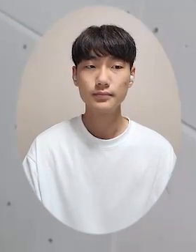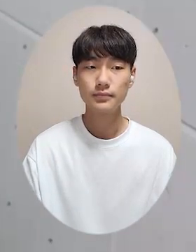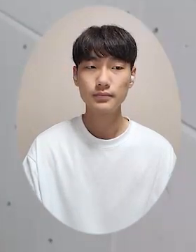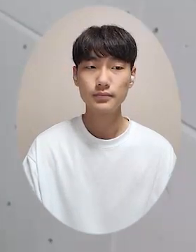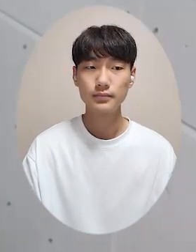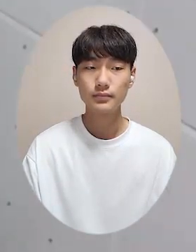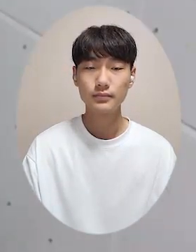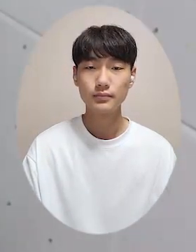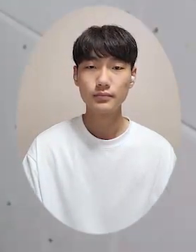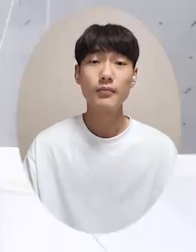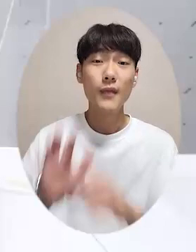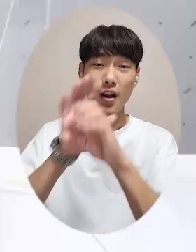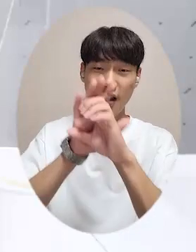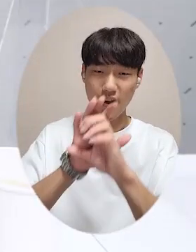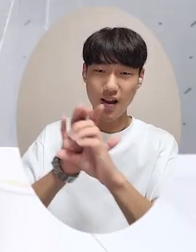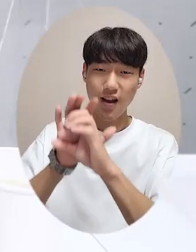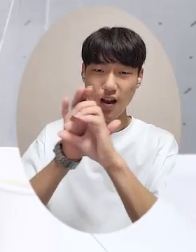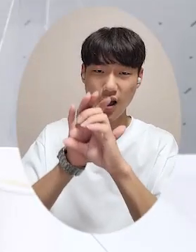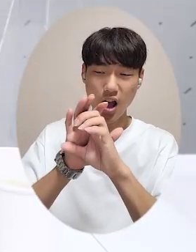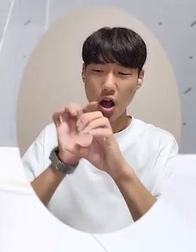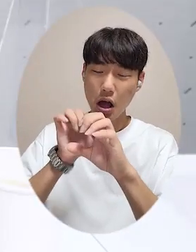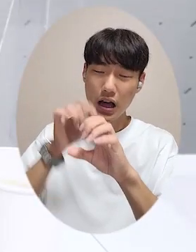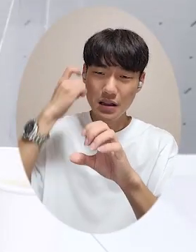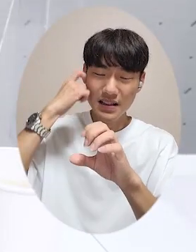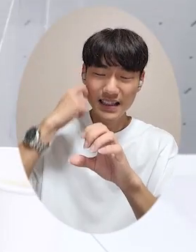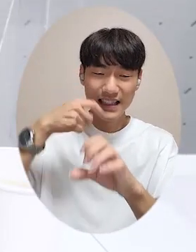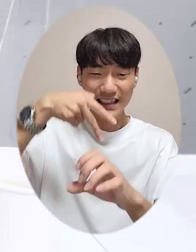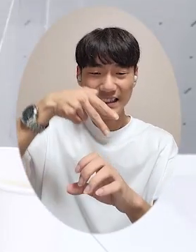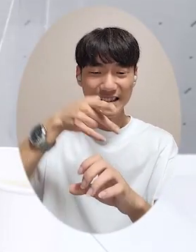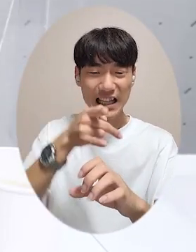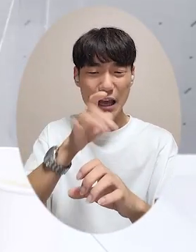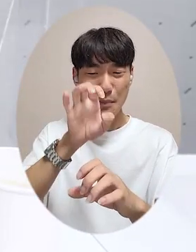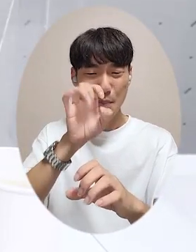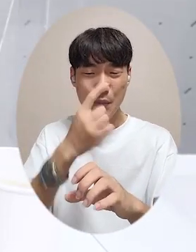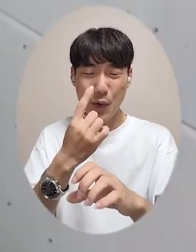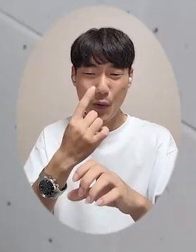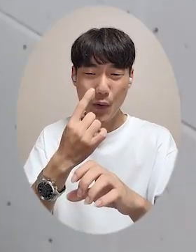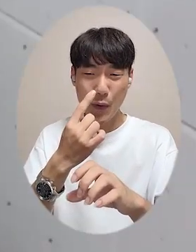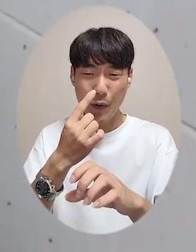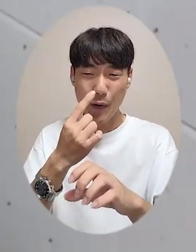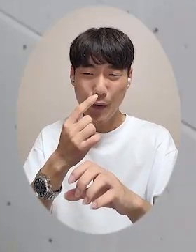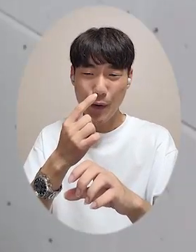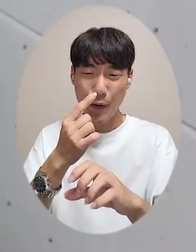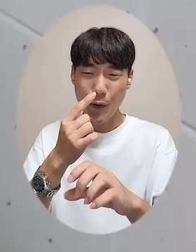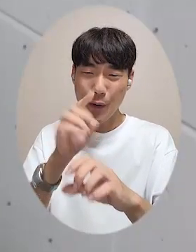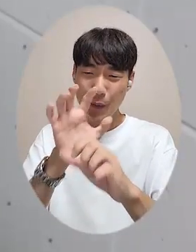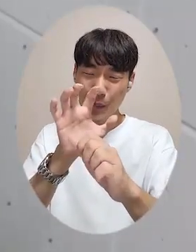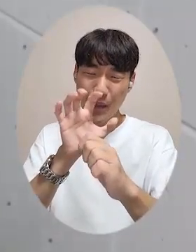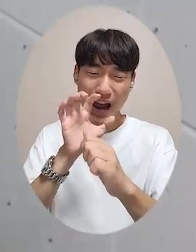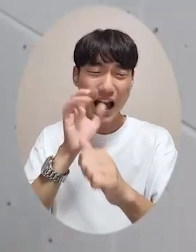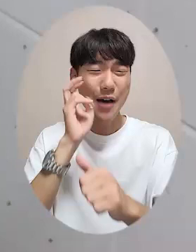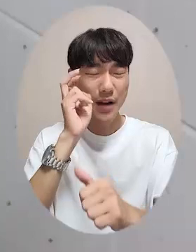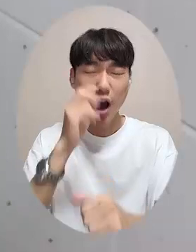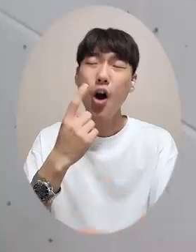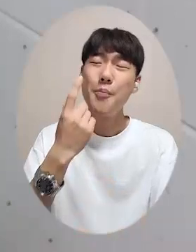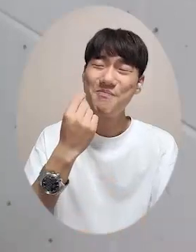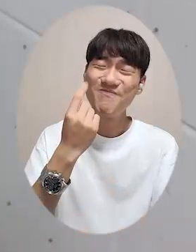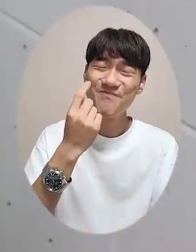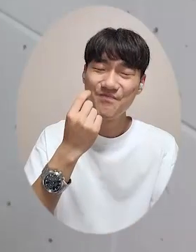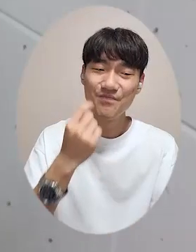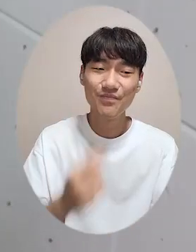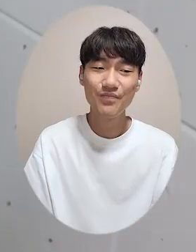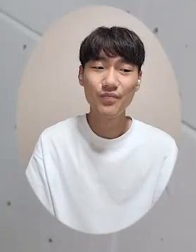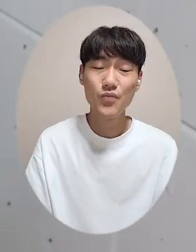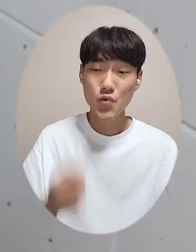이게 코로나. 약간 그 세포를 네네네. 흉내낸 그런 거. 네, 맞습니다. 네, 그렇구나. 이렇게 표현을 하기도